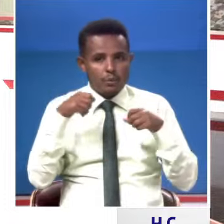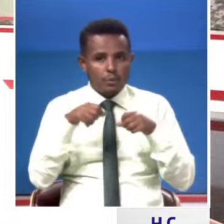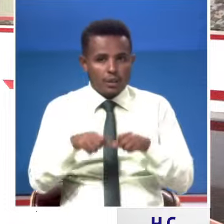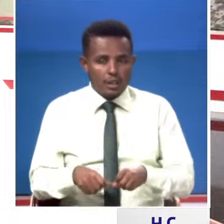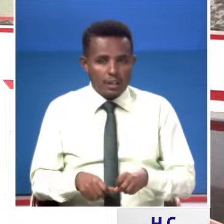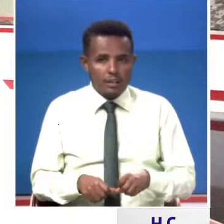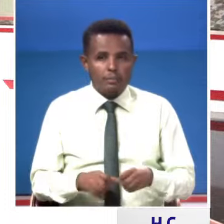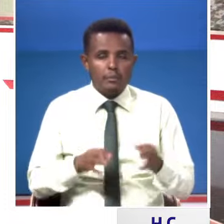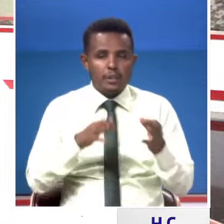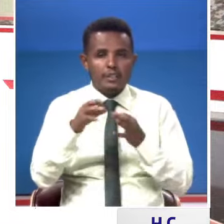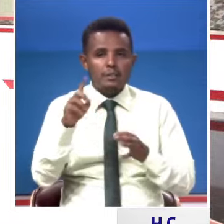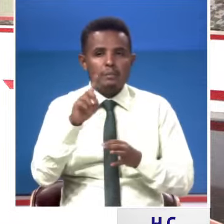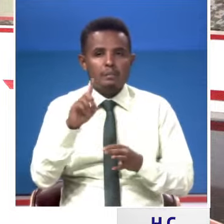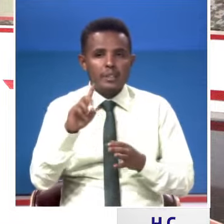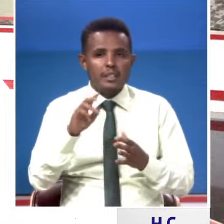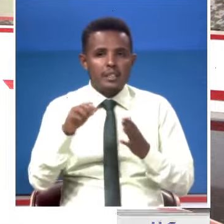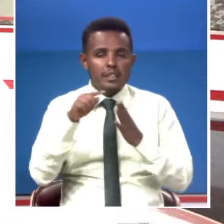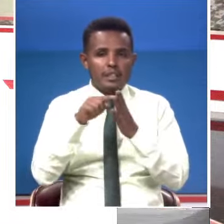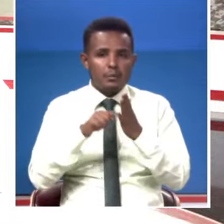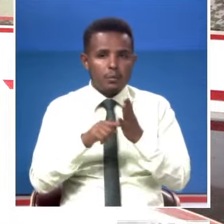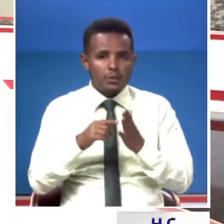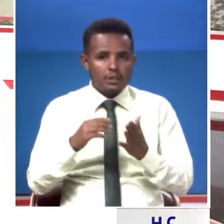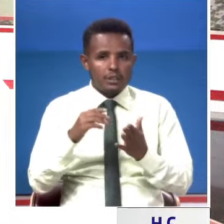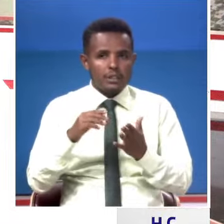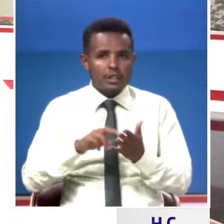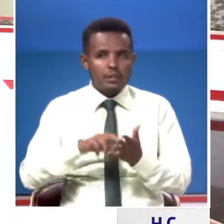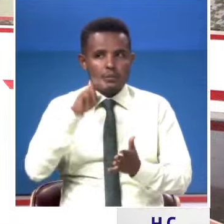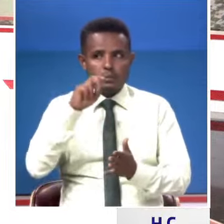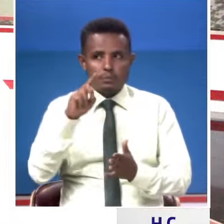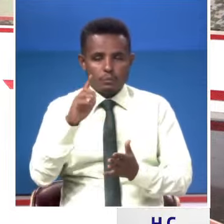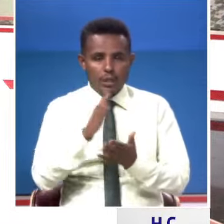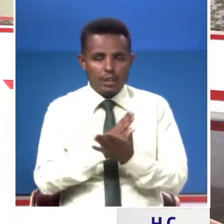ምን ነጥቦች ተነሱ? መረጃዎችን አጋራን።